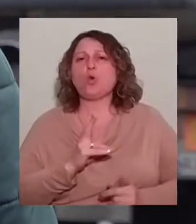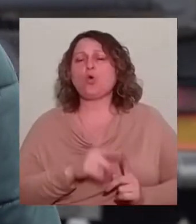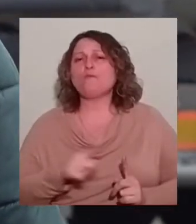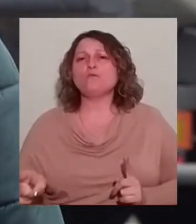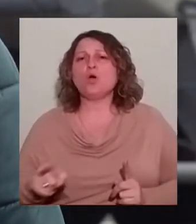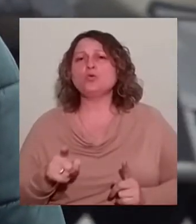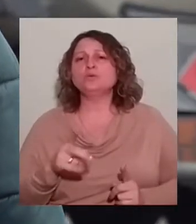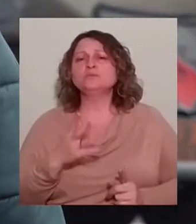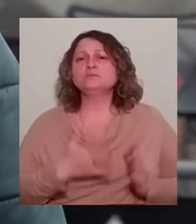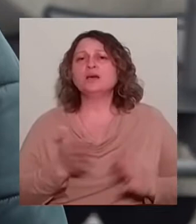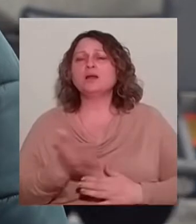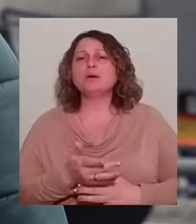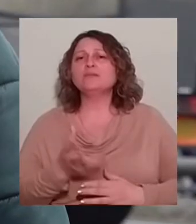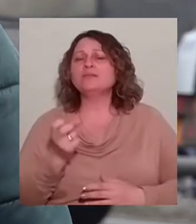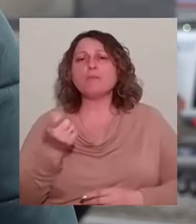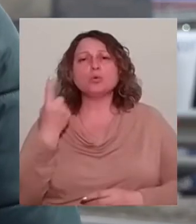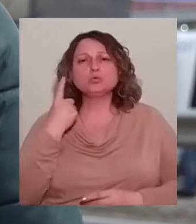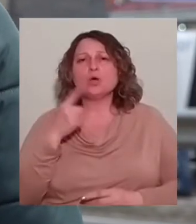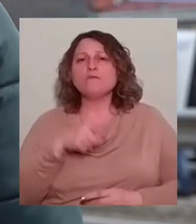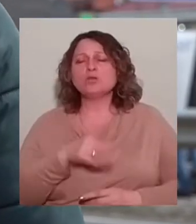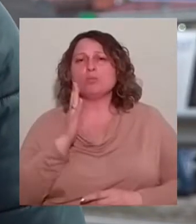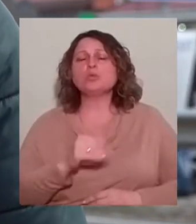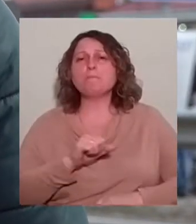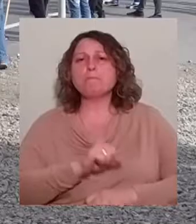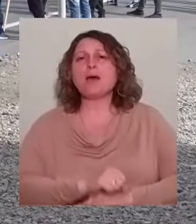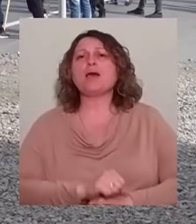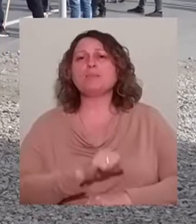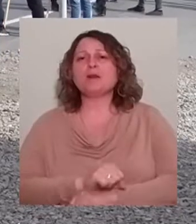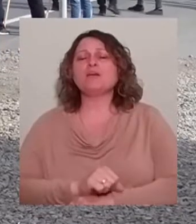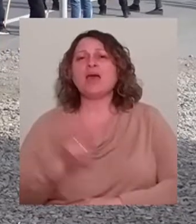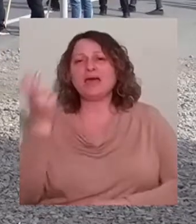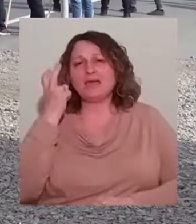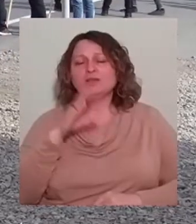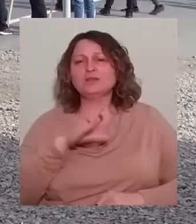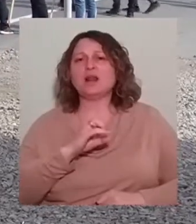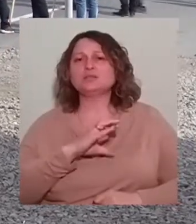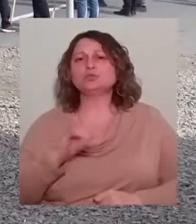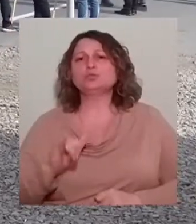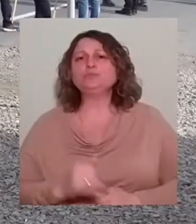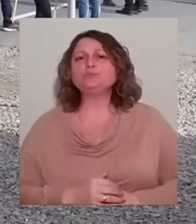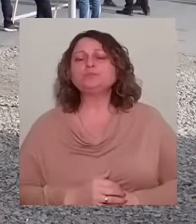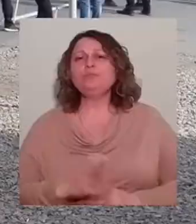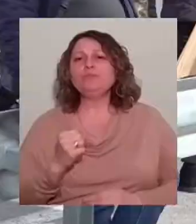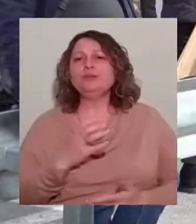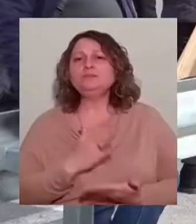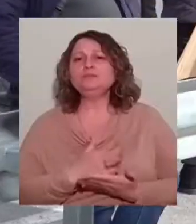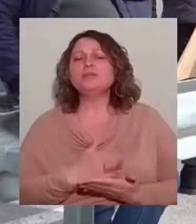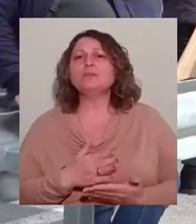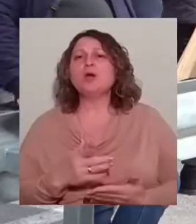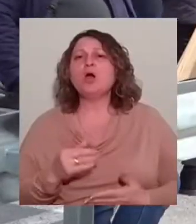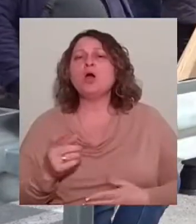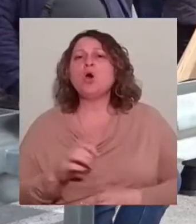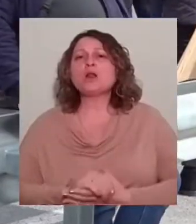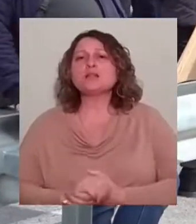почують у Держрибагентстві, вони перекриватимуть київську трасу. За даними організаторів і поліції, на